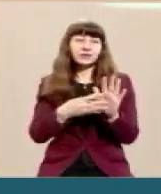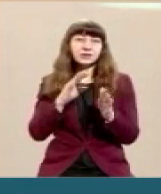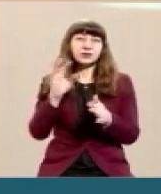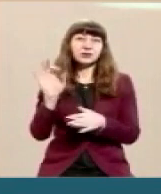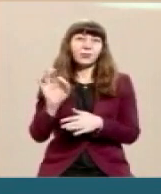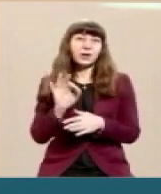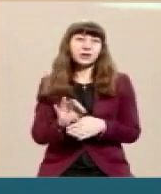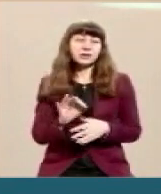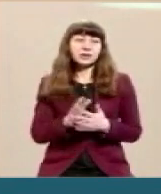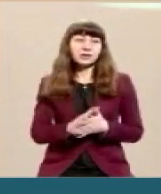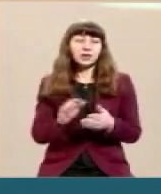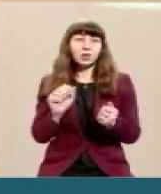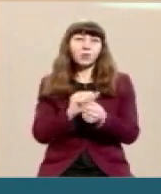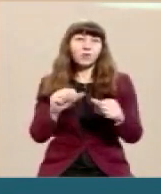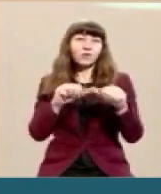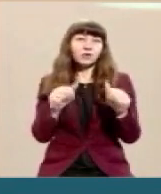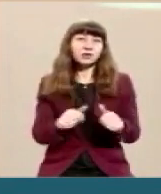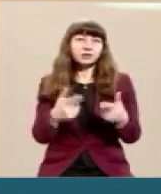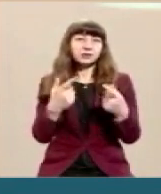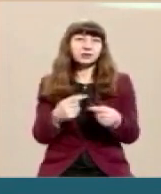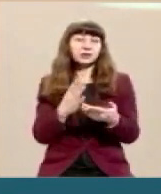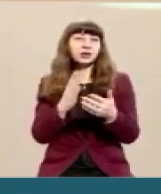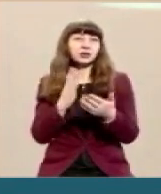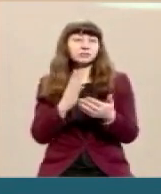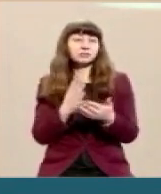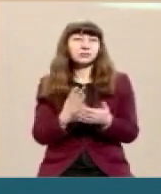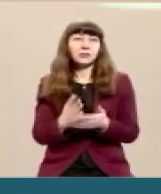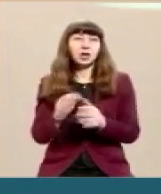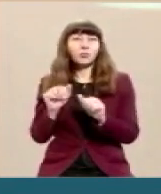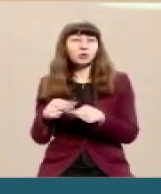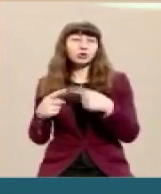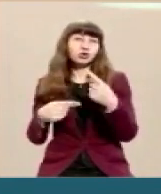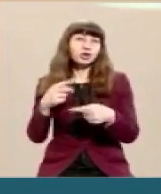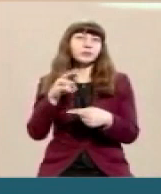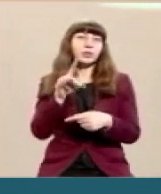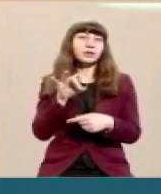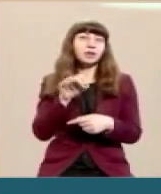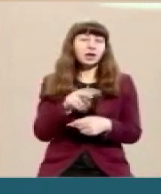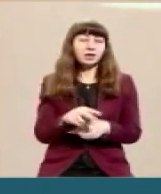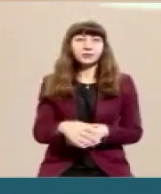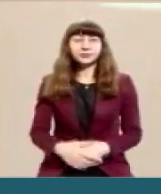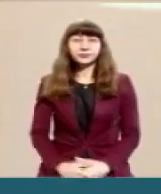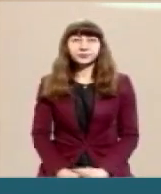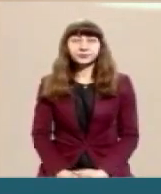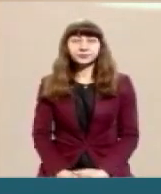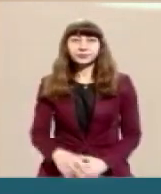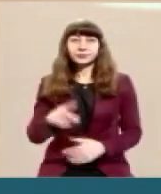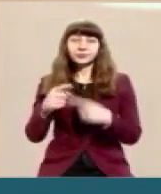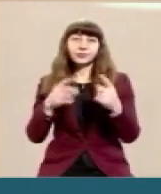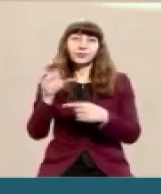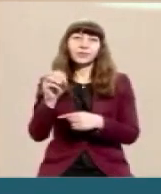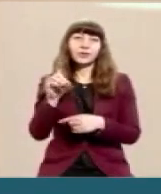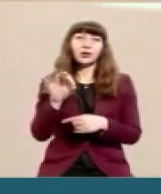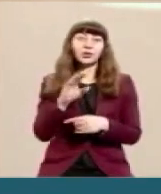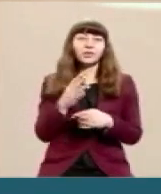98 945 услуг оказано в бумажной форме при имеющейся альтернативе получения их через ЦОН либо портал. Через госкорпорацию 409 тысяч услуг